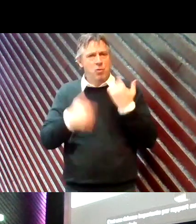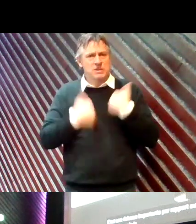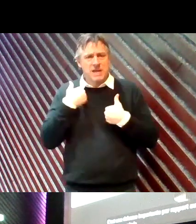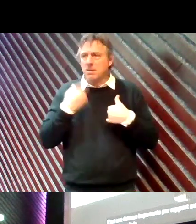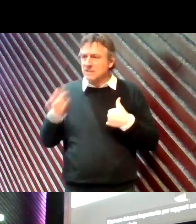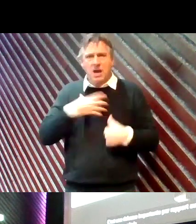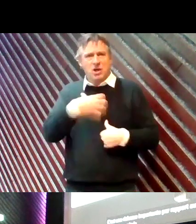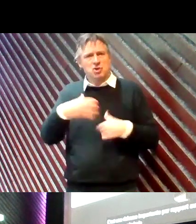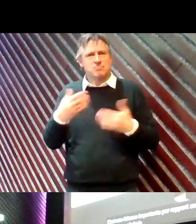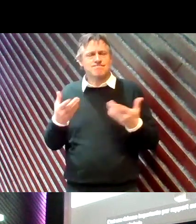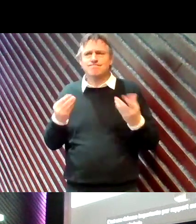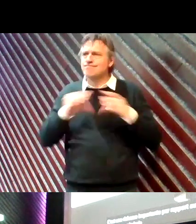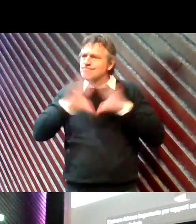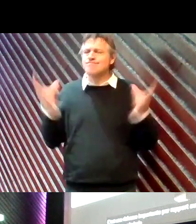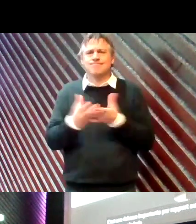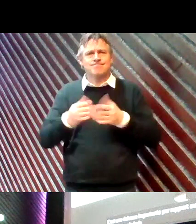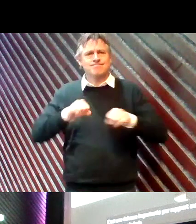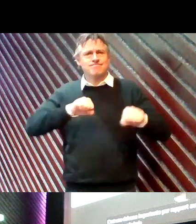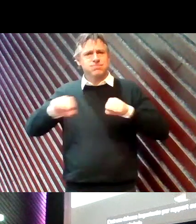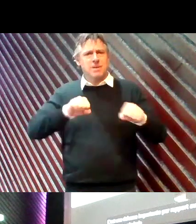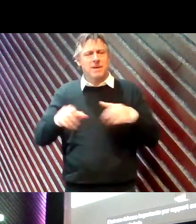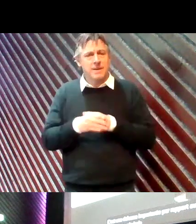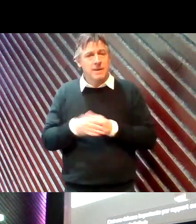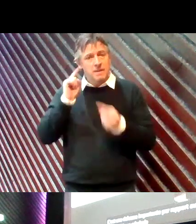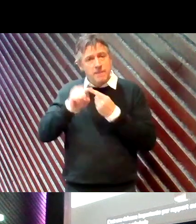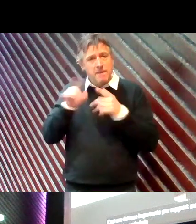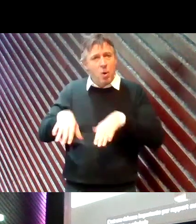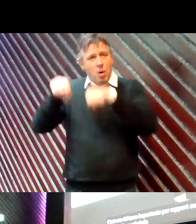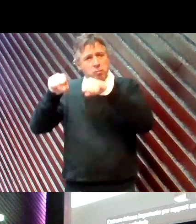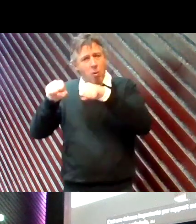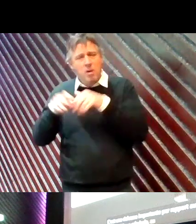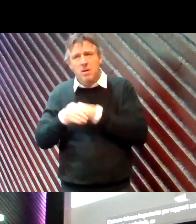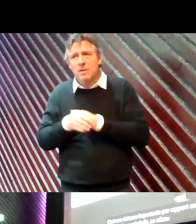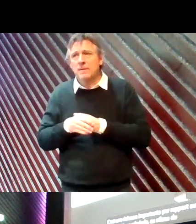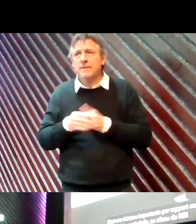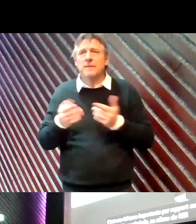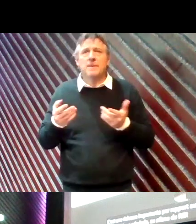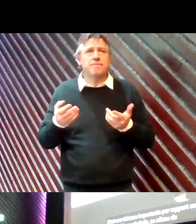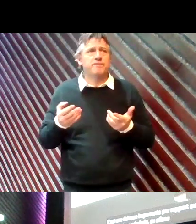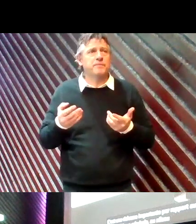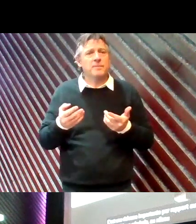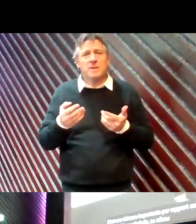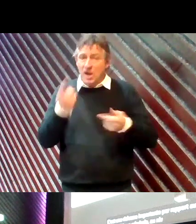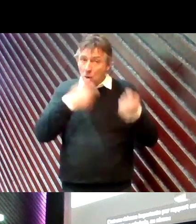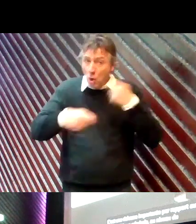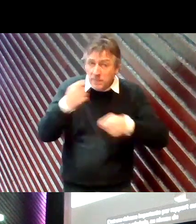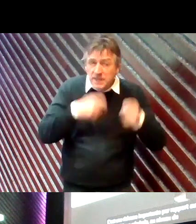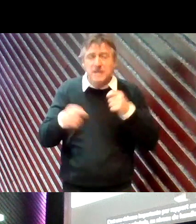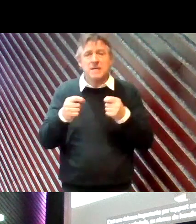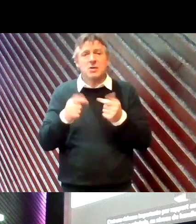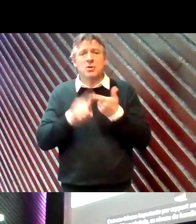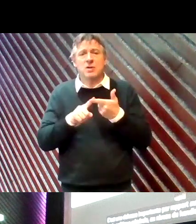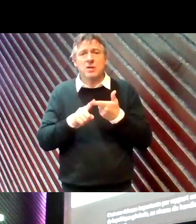et notamment sur le sujet de l'emploi parce que ça passe, je dirais, par le sujet de l'économie, sur